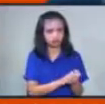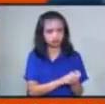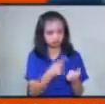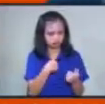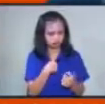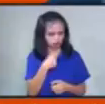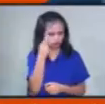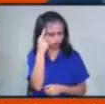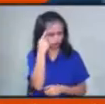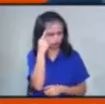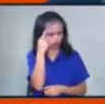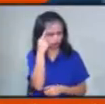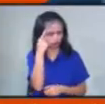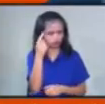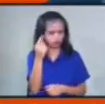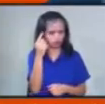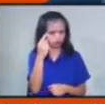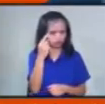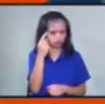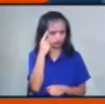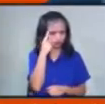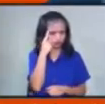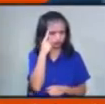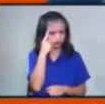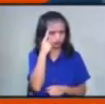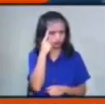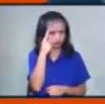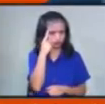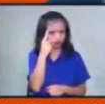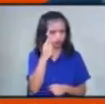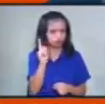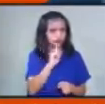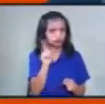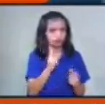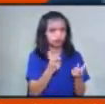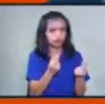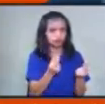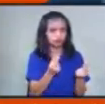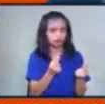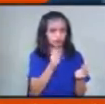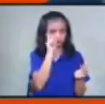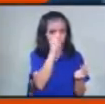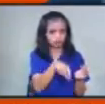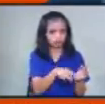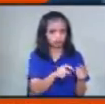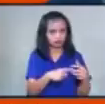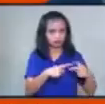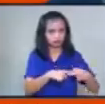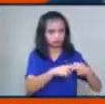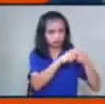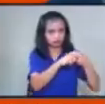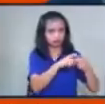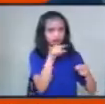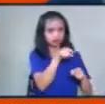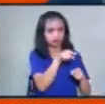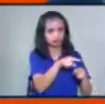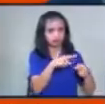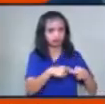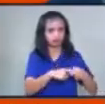Nagtataka nga ako, sir, doon sa gwardyan yan. Alam mo, sir, ang ginawa niya, dapat masuspenso pa yan.